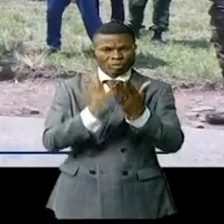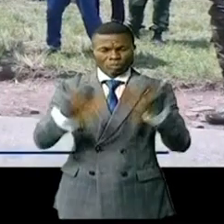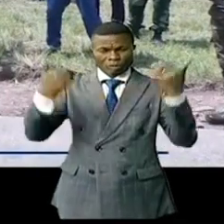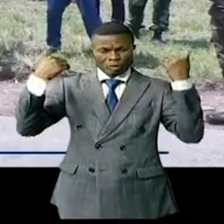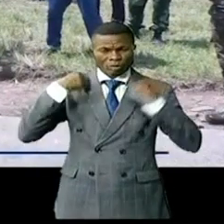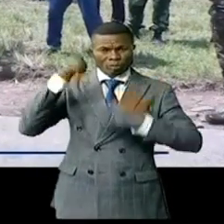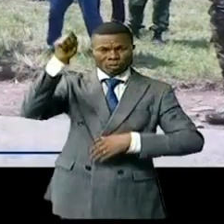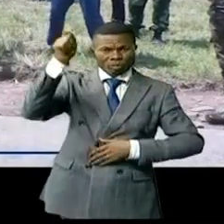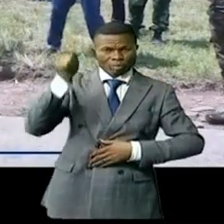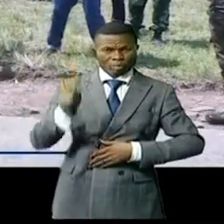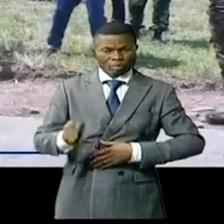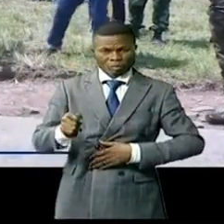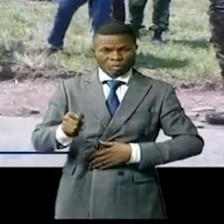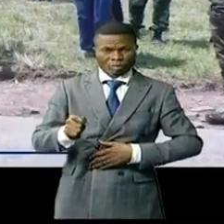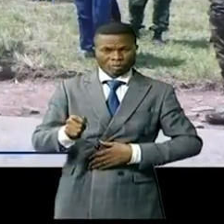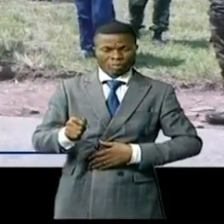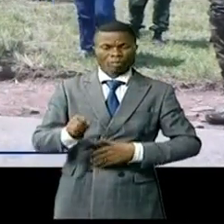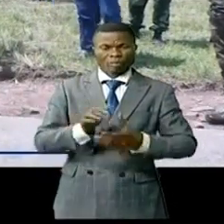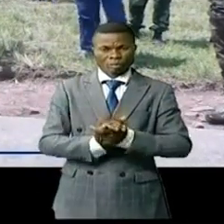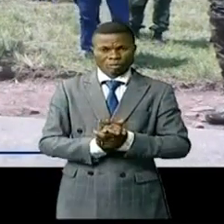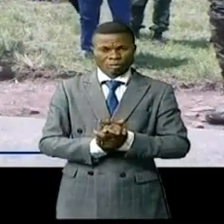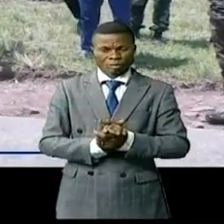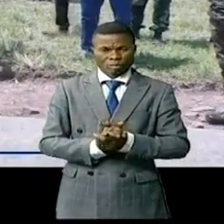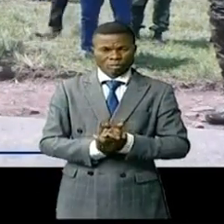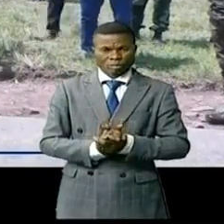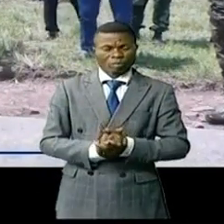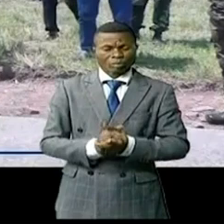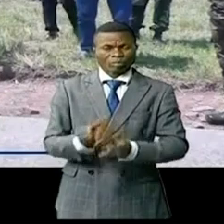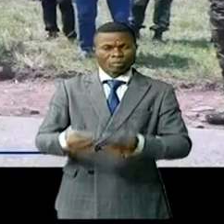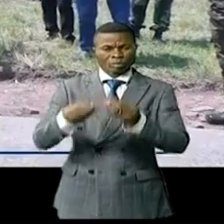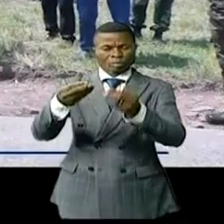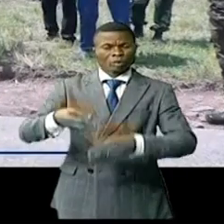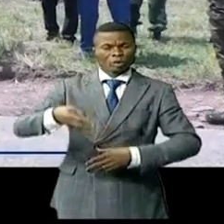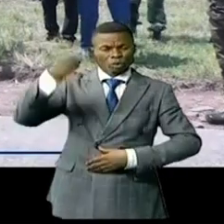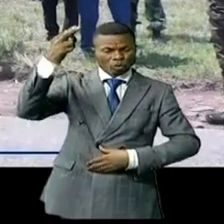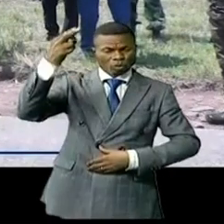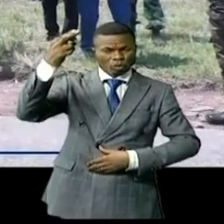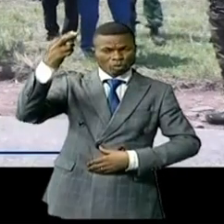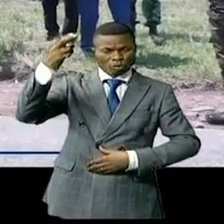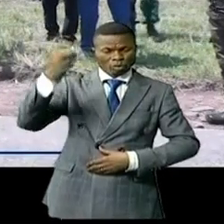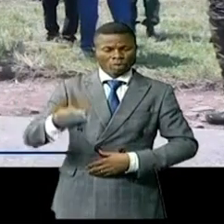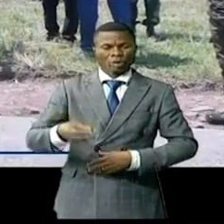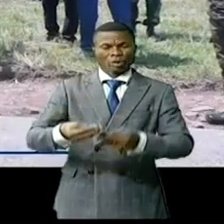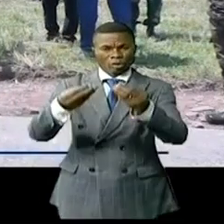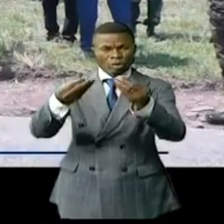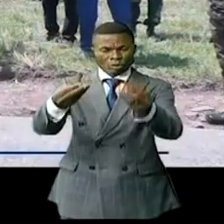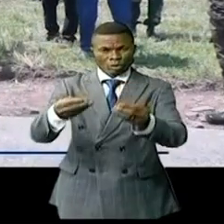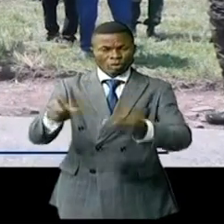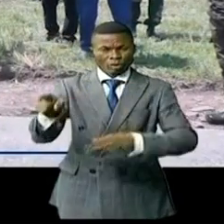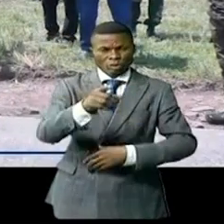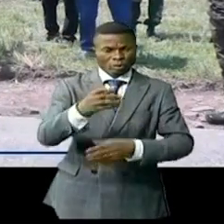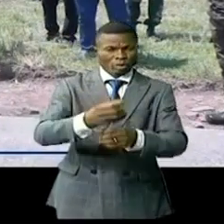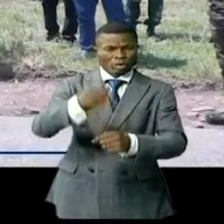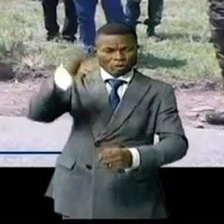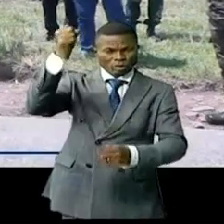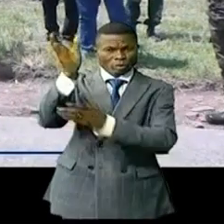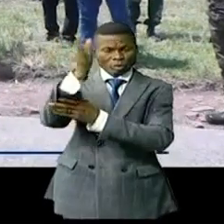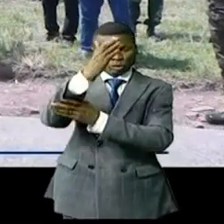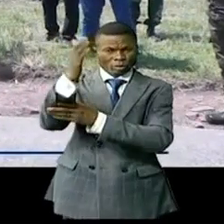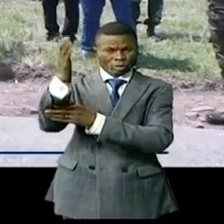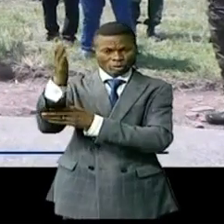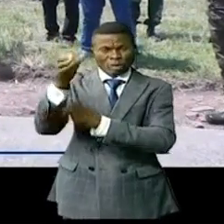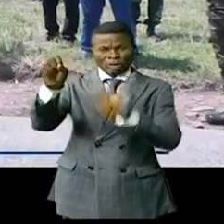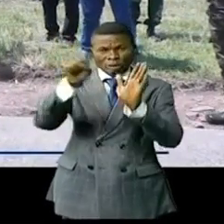l'état-major de la force navale, au nom du commandant suprême, je vous remets ce fanion, symbole